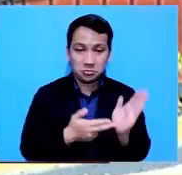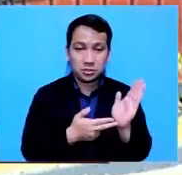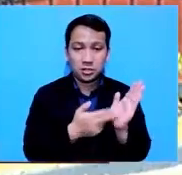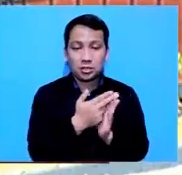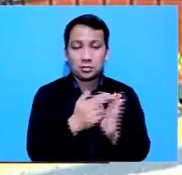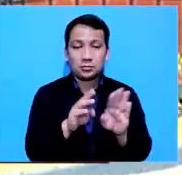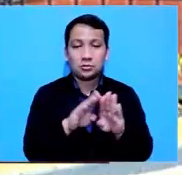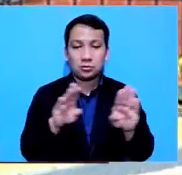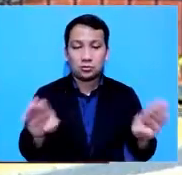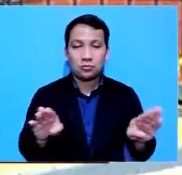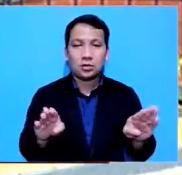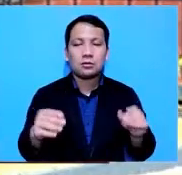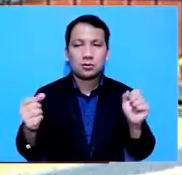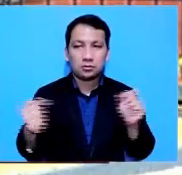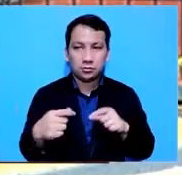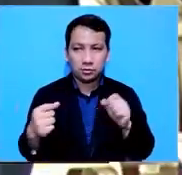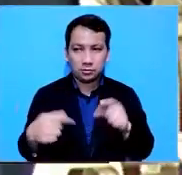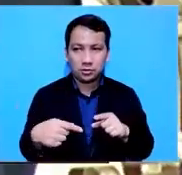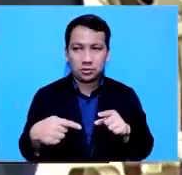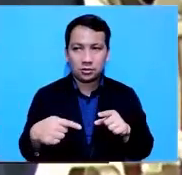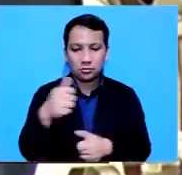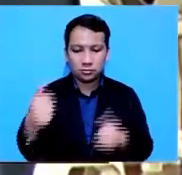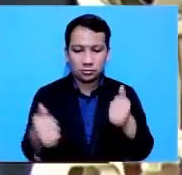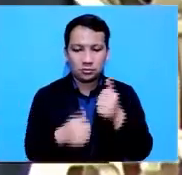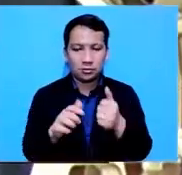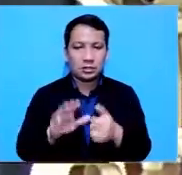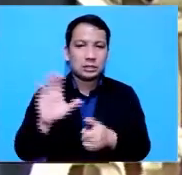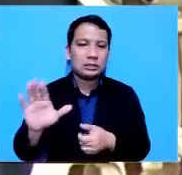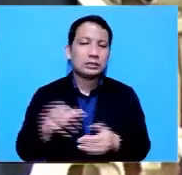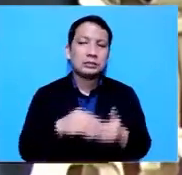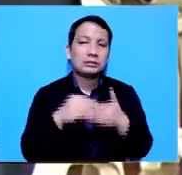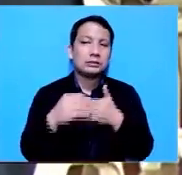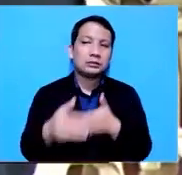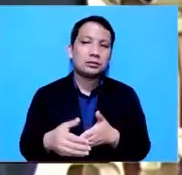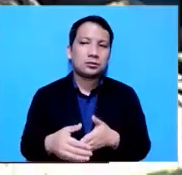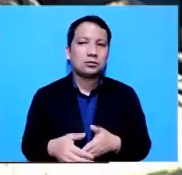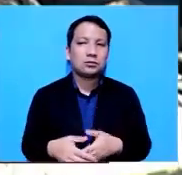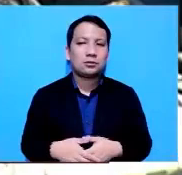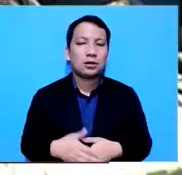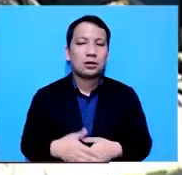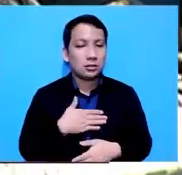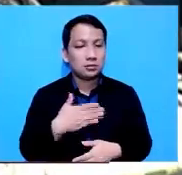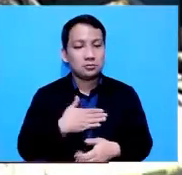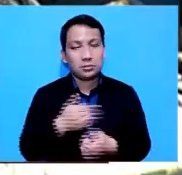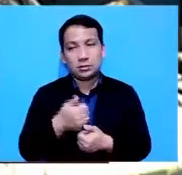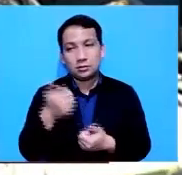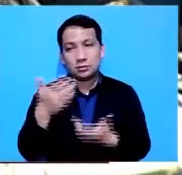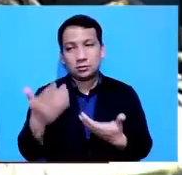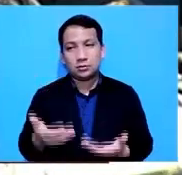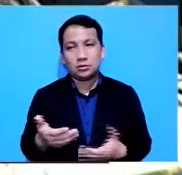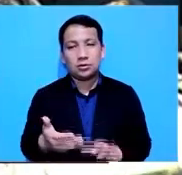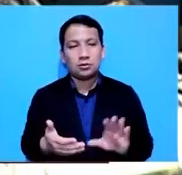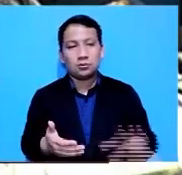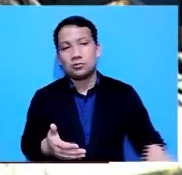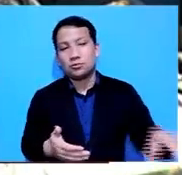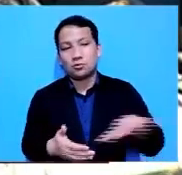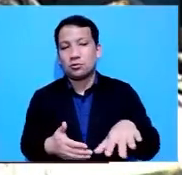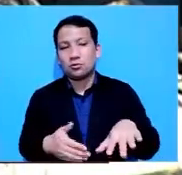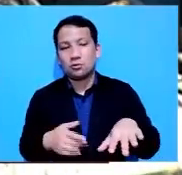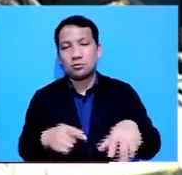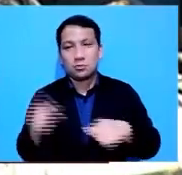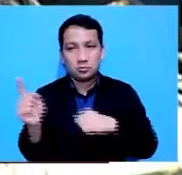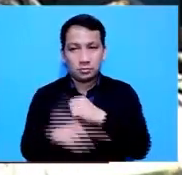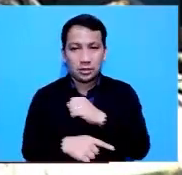sa mga kritisismo sa ilalim ng kanyang liderato. Under my leadership, rewards and punishment will be